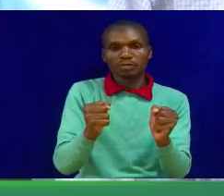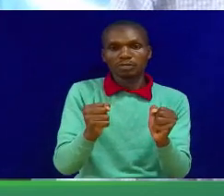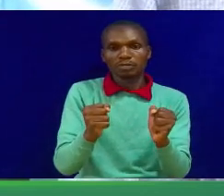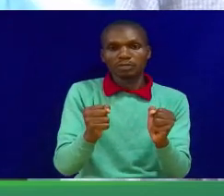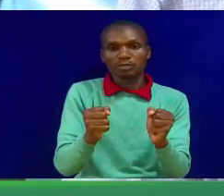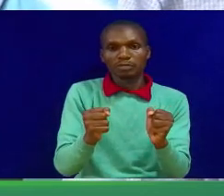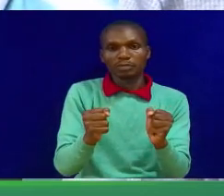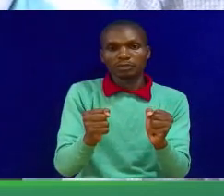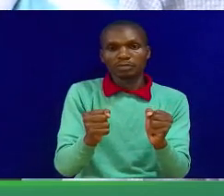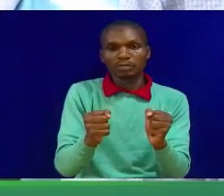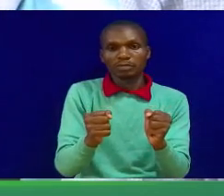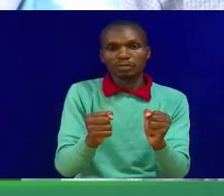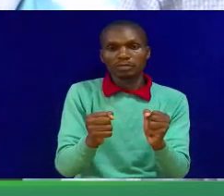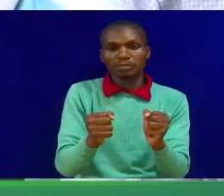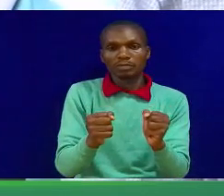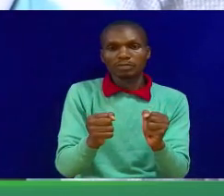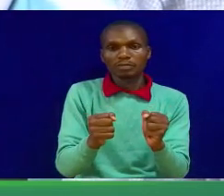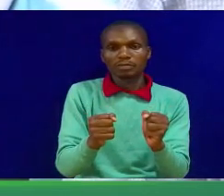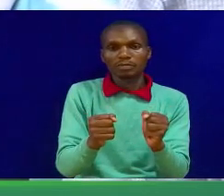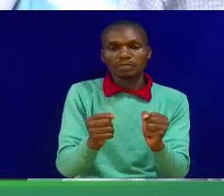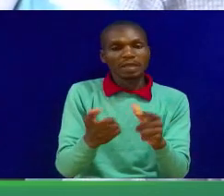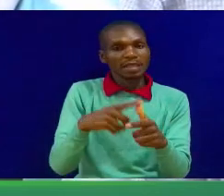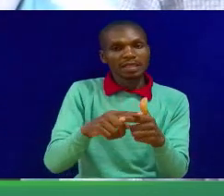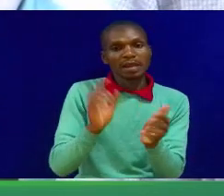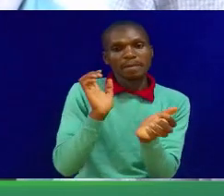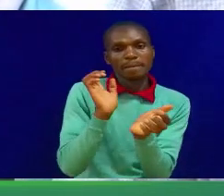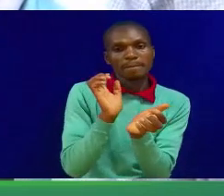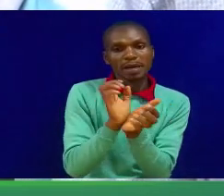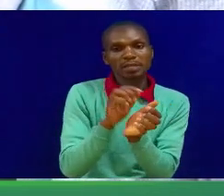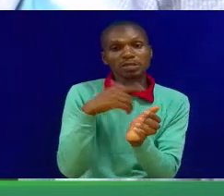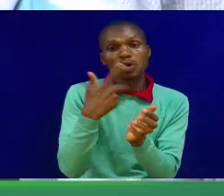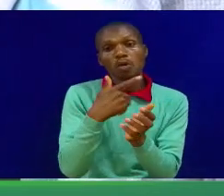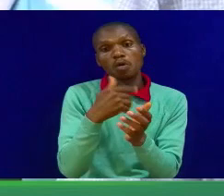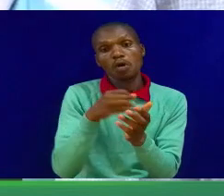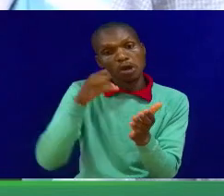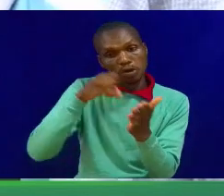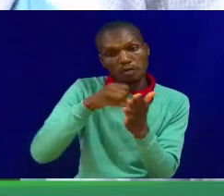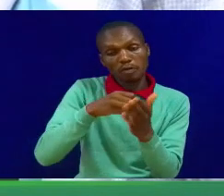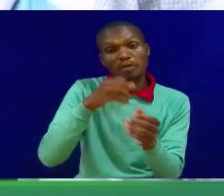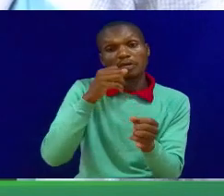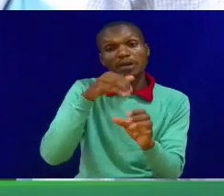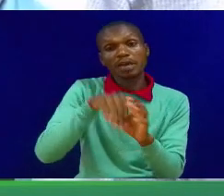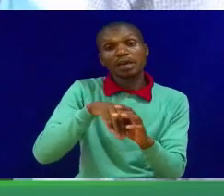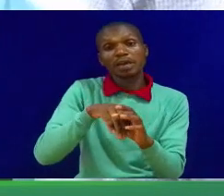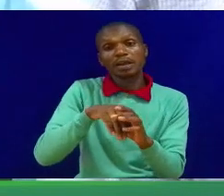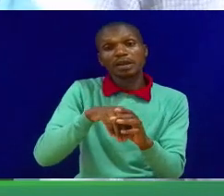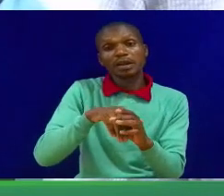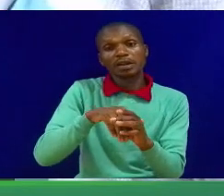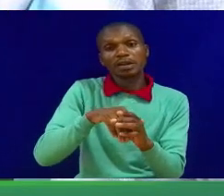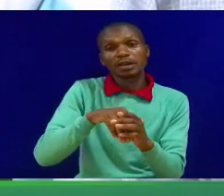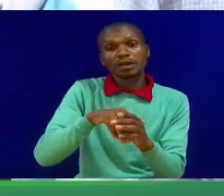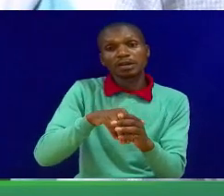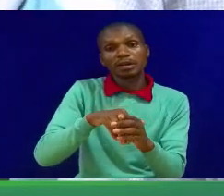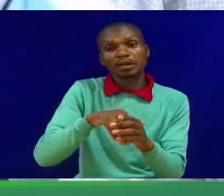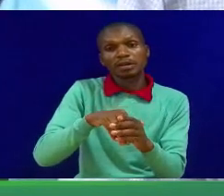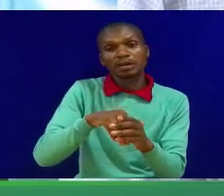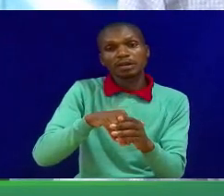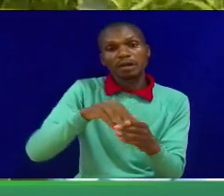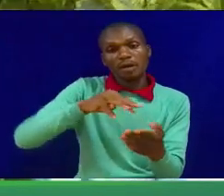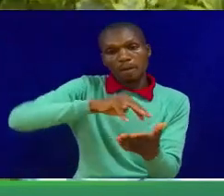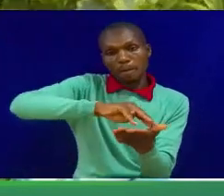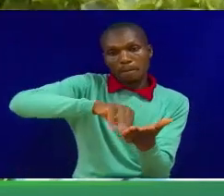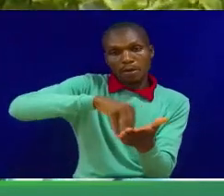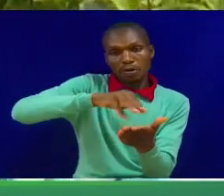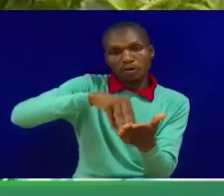proactive to identify and prosecute those involved in the vice, especially the medical personnel who engage in the